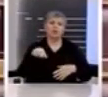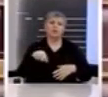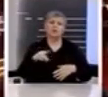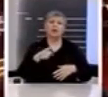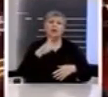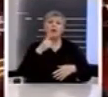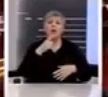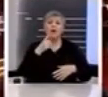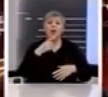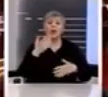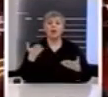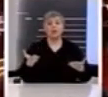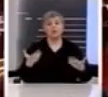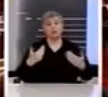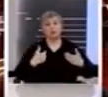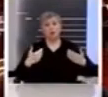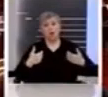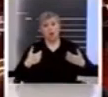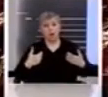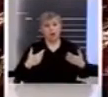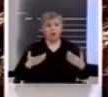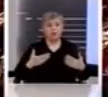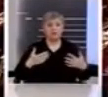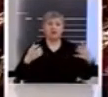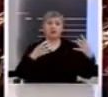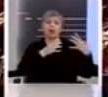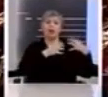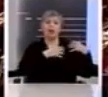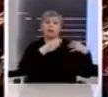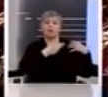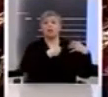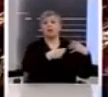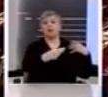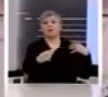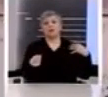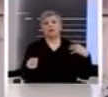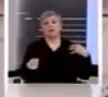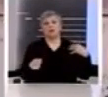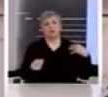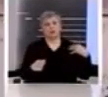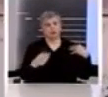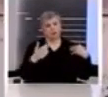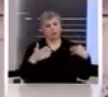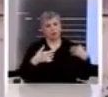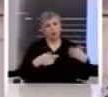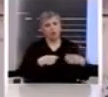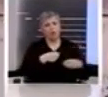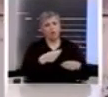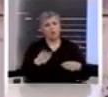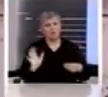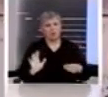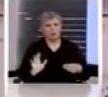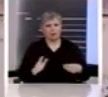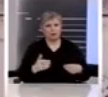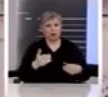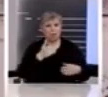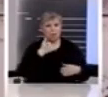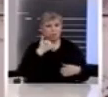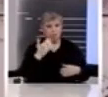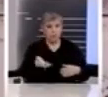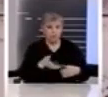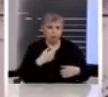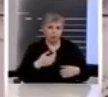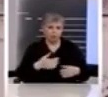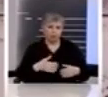βγαίνει και να λέει, κοιτάξτε, εμείς πήραμε την ευθύνη, τα δώσαμε στη δημοσιότητα και ήδη πήγαν μέσα και τα μοιράσαν. Δεν μπορούσα χωρίς